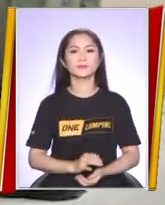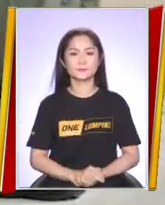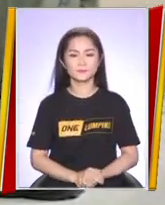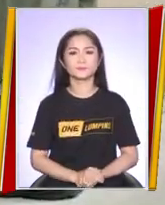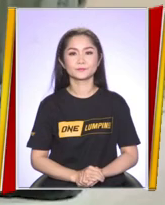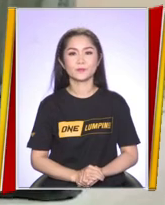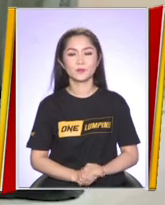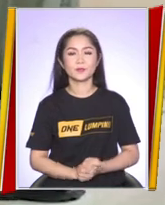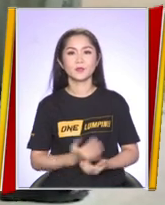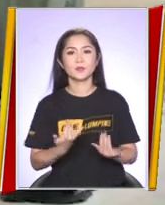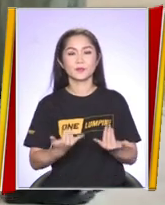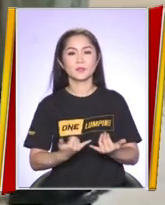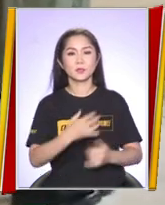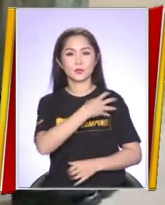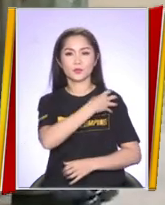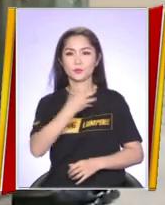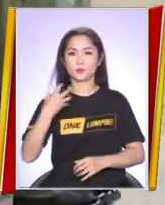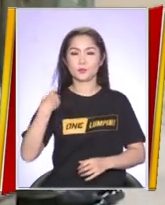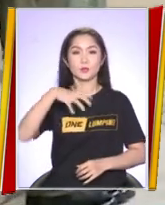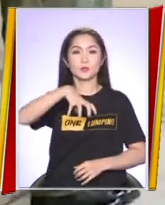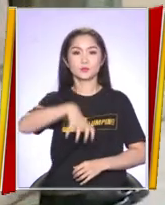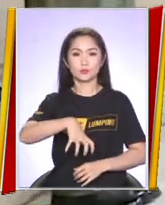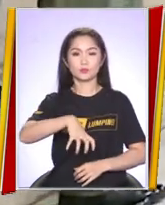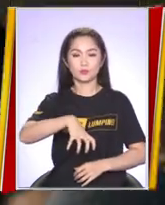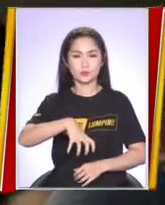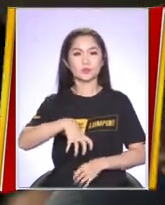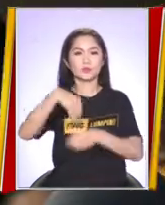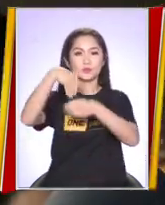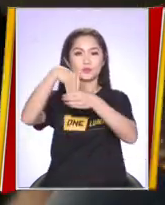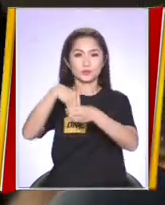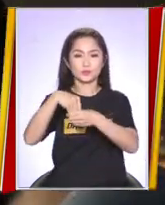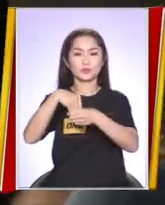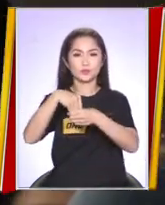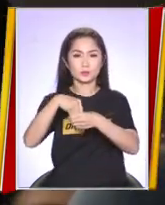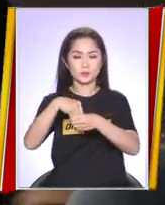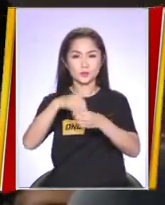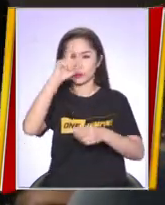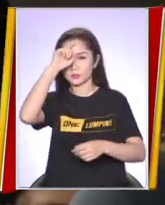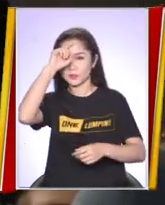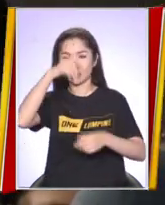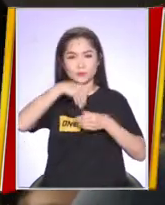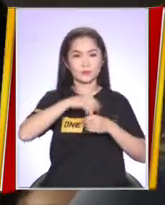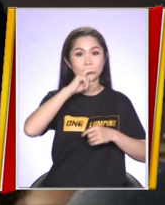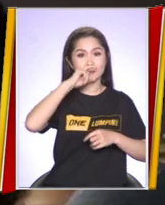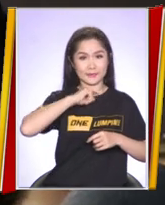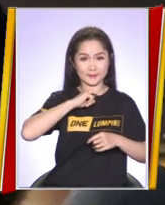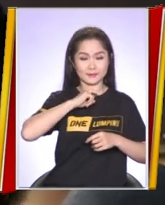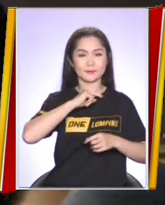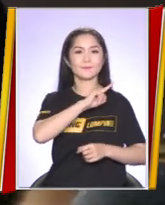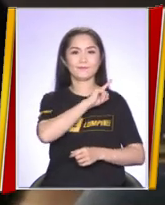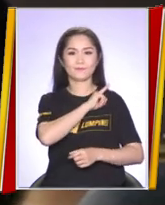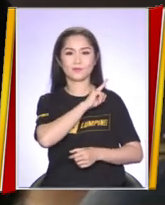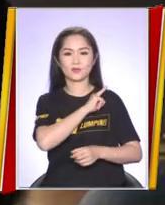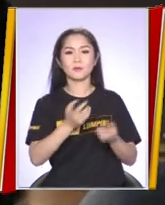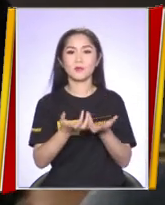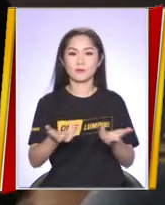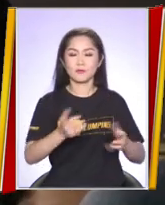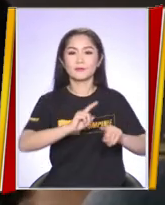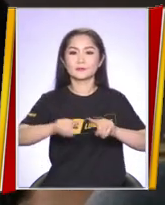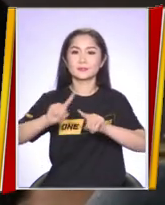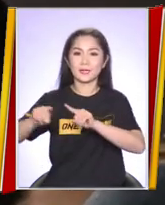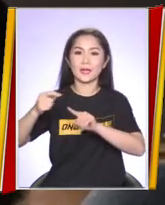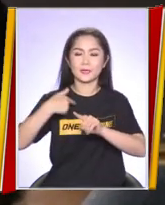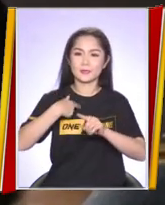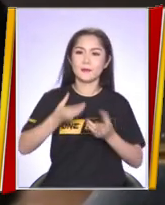ณ์พัทลุงเอกอัครราชทูตณกรุงอังการาเป็นผู้แทนเชิญสิ่งของพระราชทานมอบแก่ผู้แทนสาธ